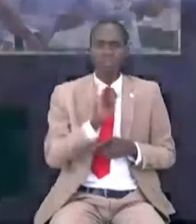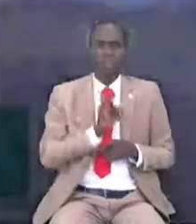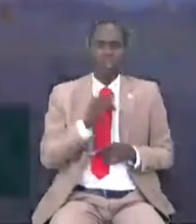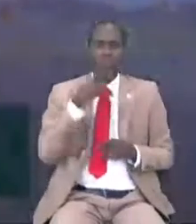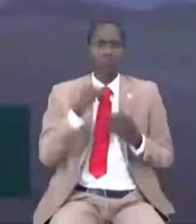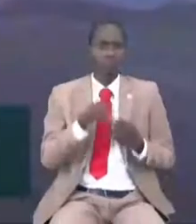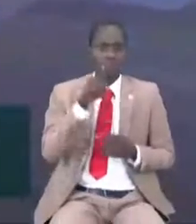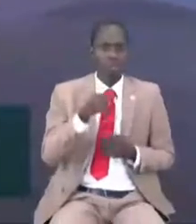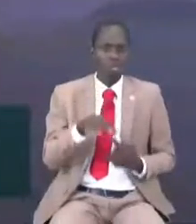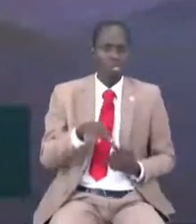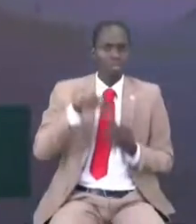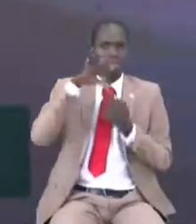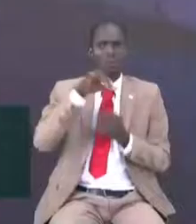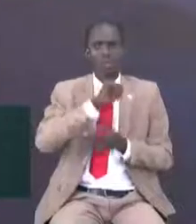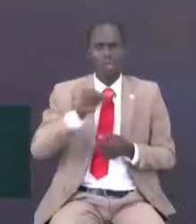peut